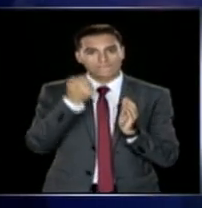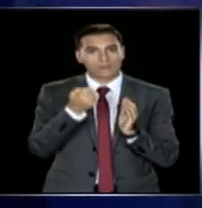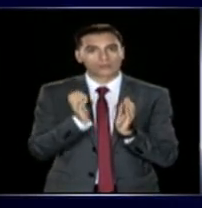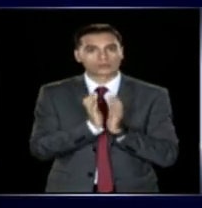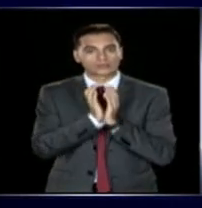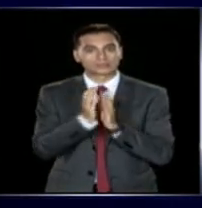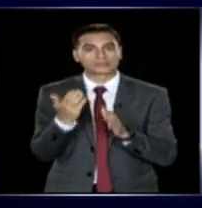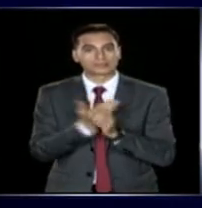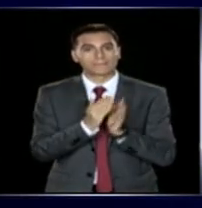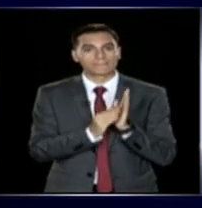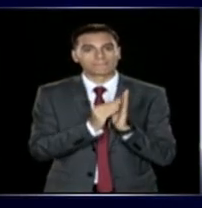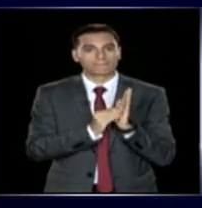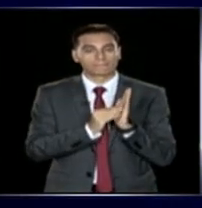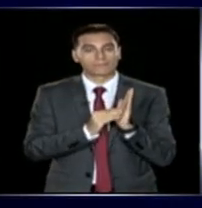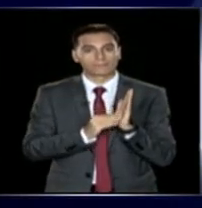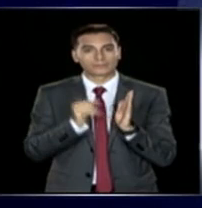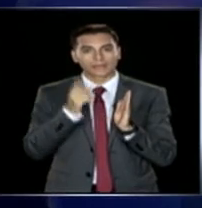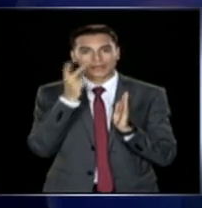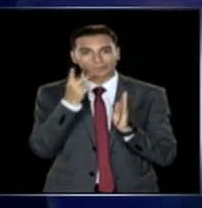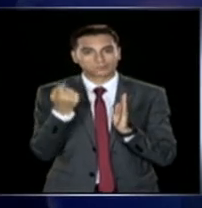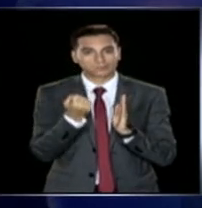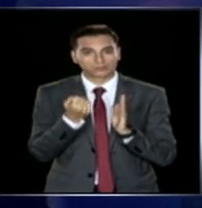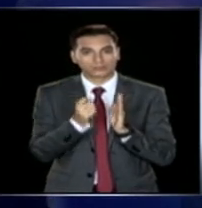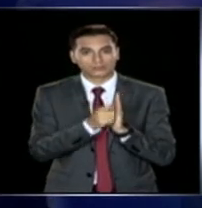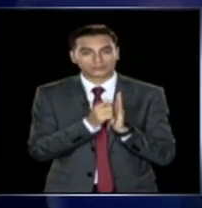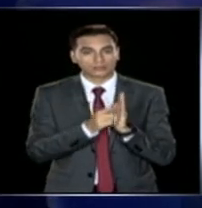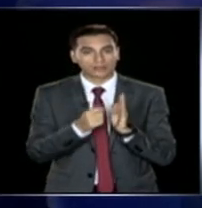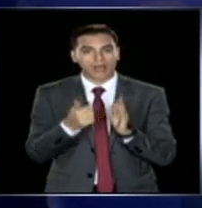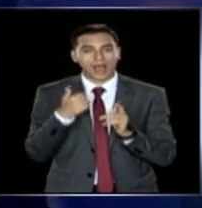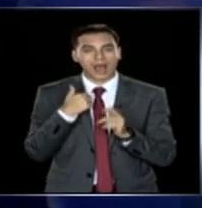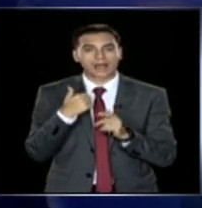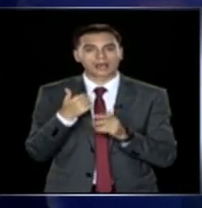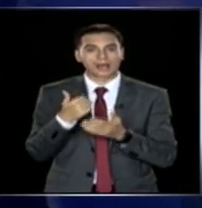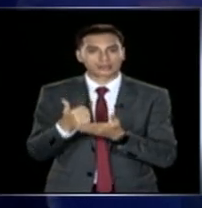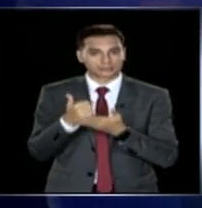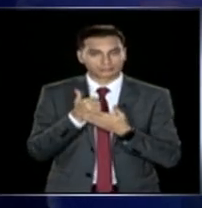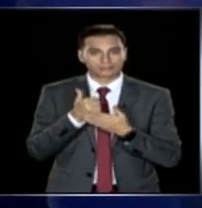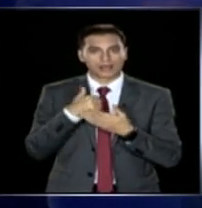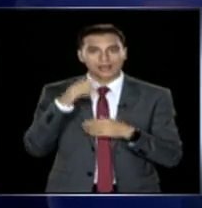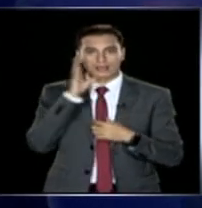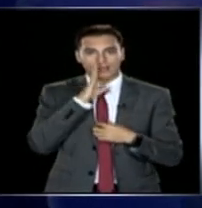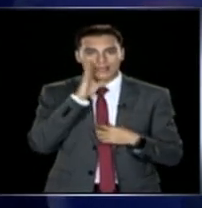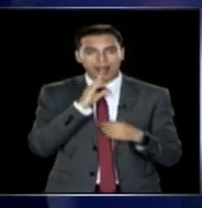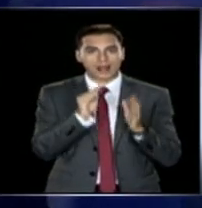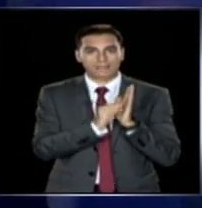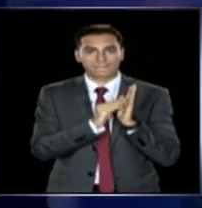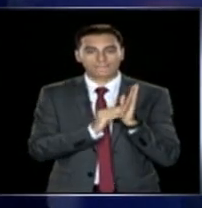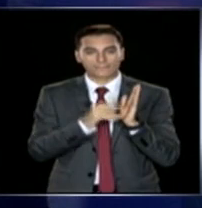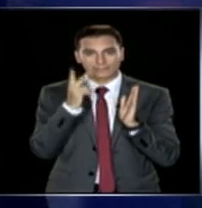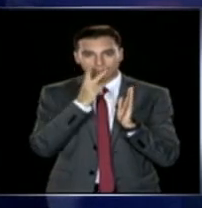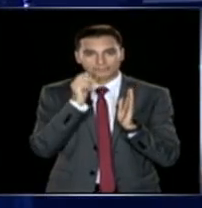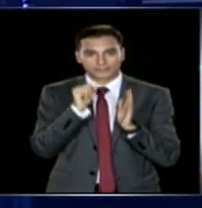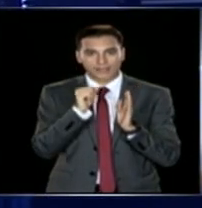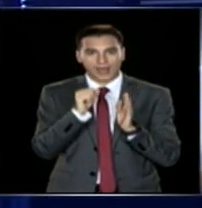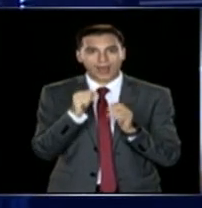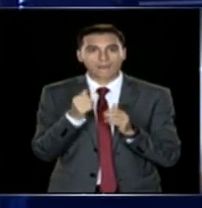صح. احكي لي إيه اللي حصل؟ أنا جالي منحة إن أنا أتعلم البرايل. اللي هي في